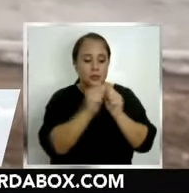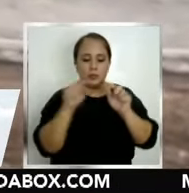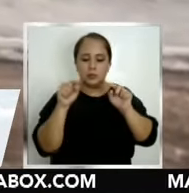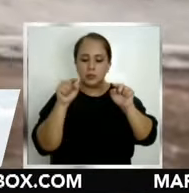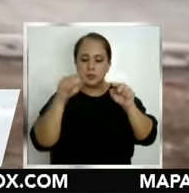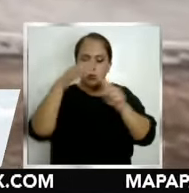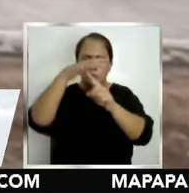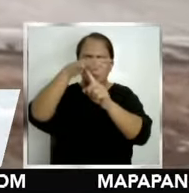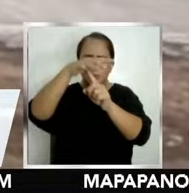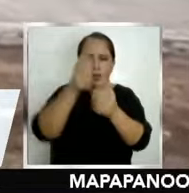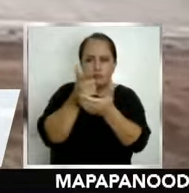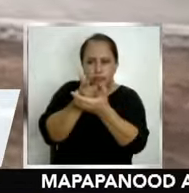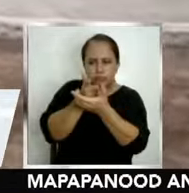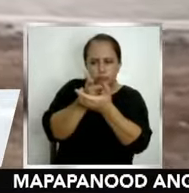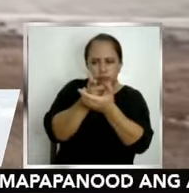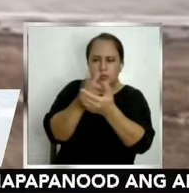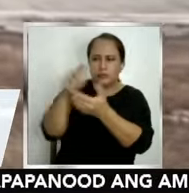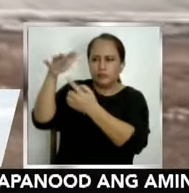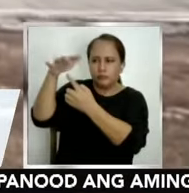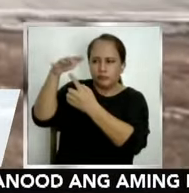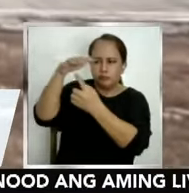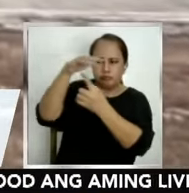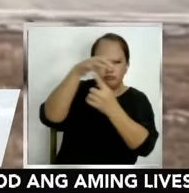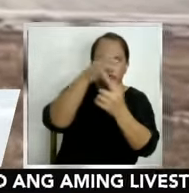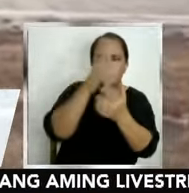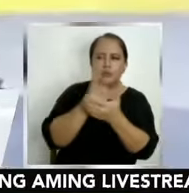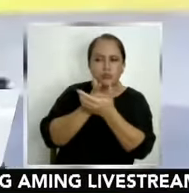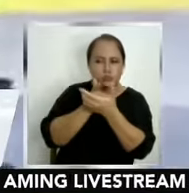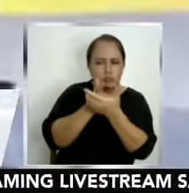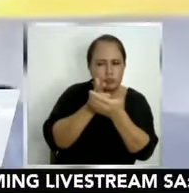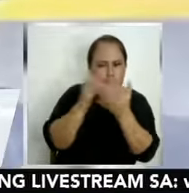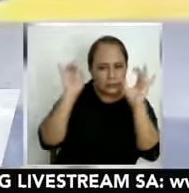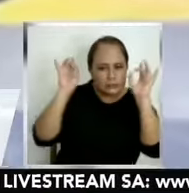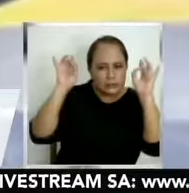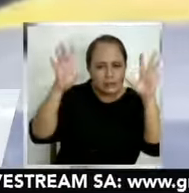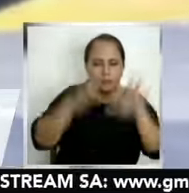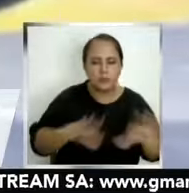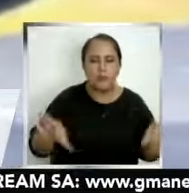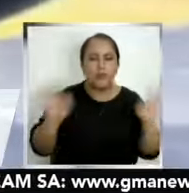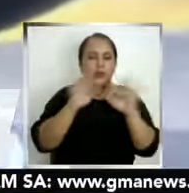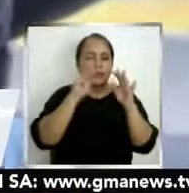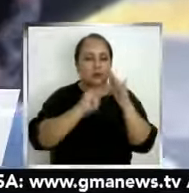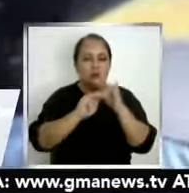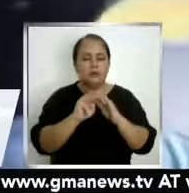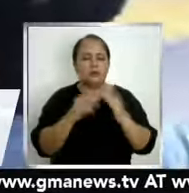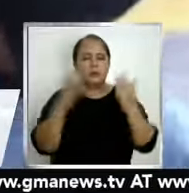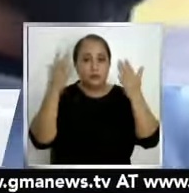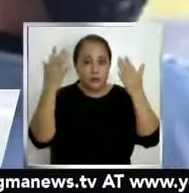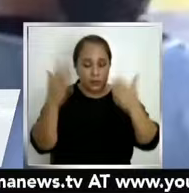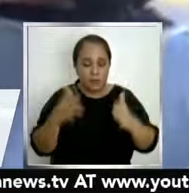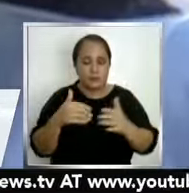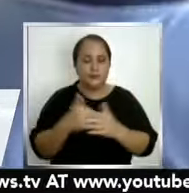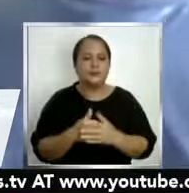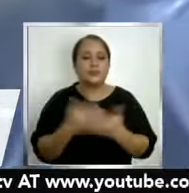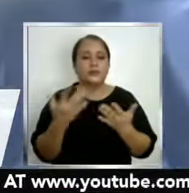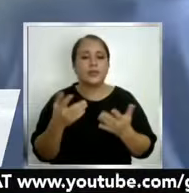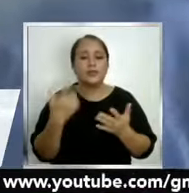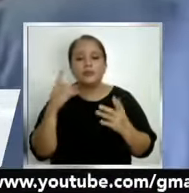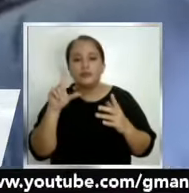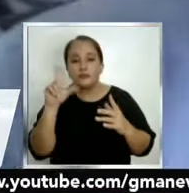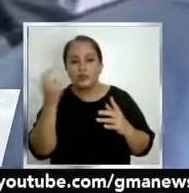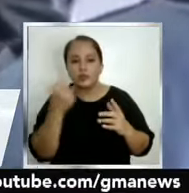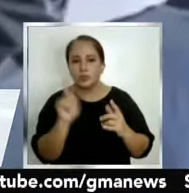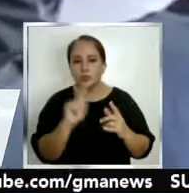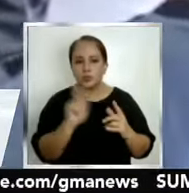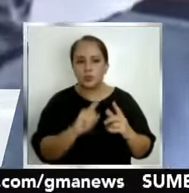gun para maharap ang anumang uri ng banta sa kanilang importanteng misyon. Bago inilipad ang umano'y chopper ni Teves, ay kinuhanan muna ito ng print